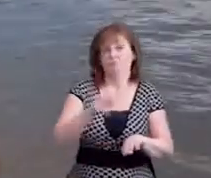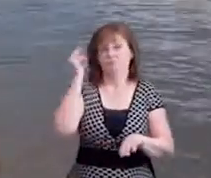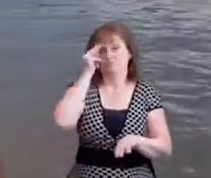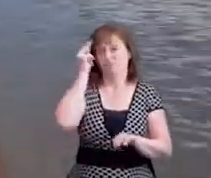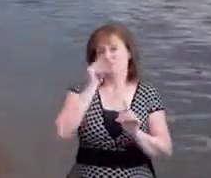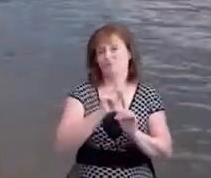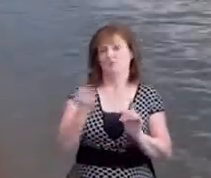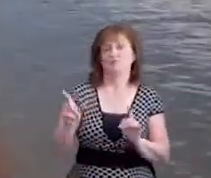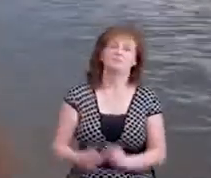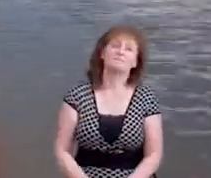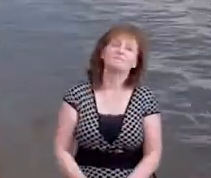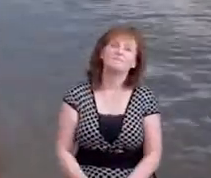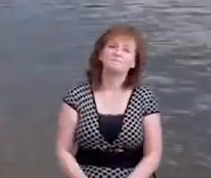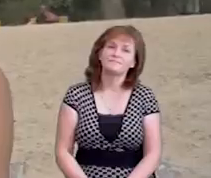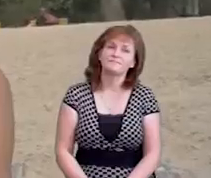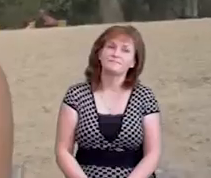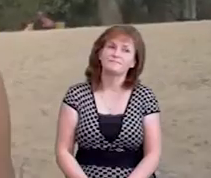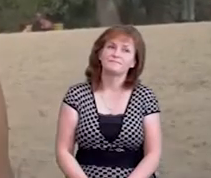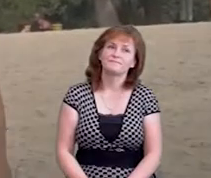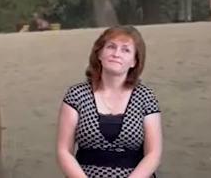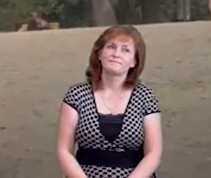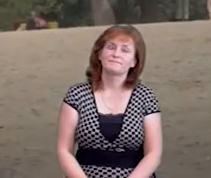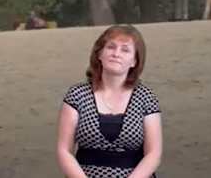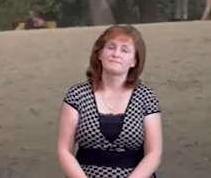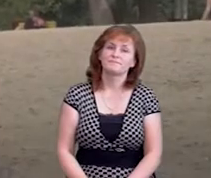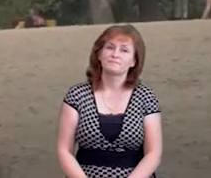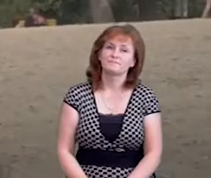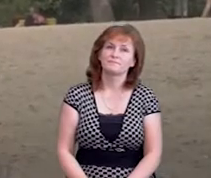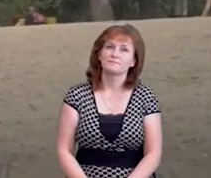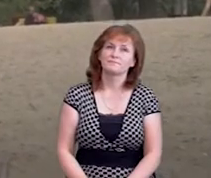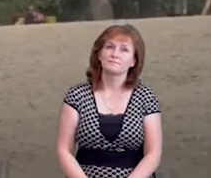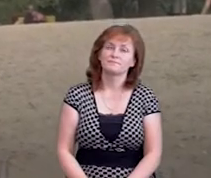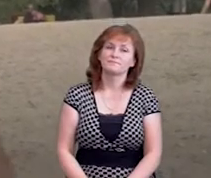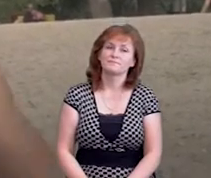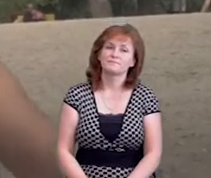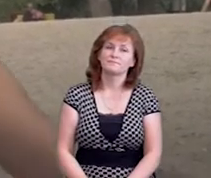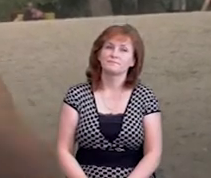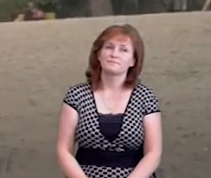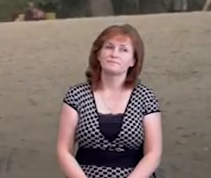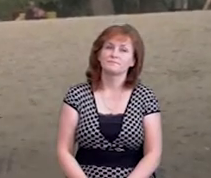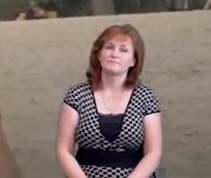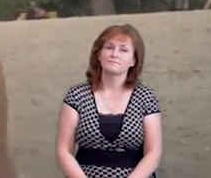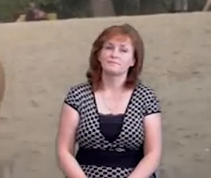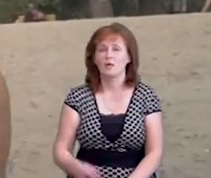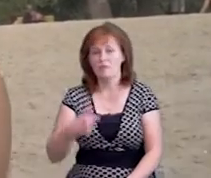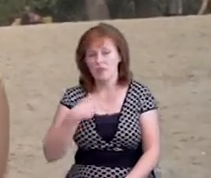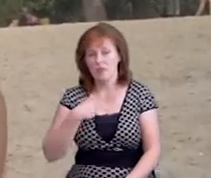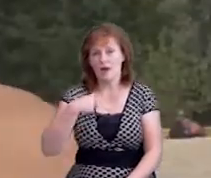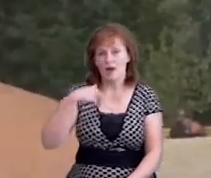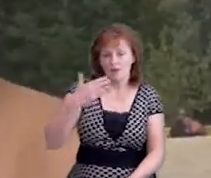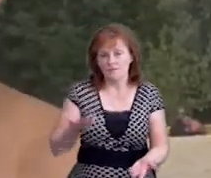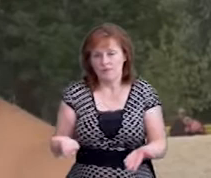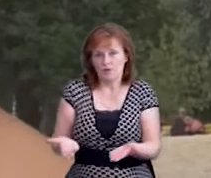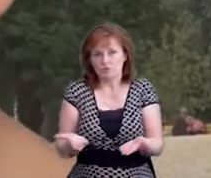по пояс ішу. І пливу к бережку. Ныряв, мене держали, я пытался